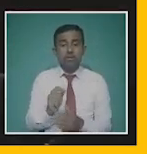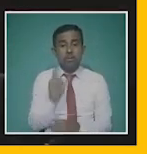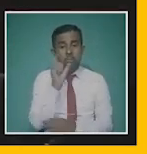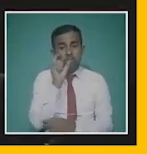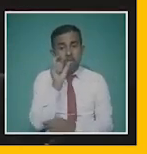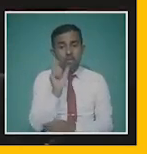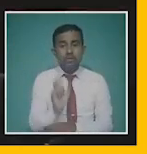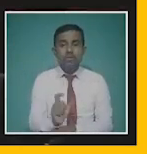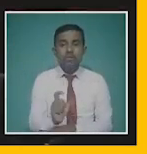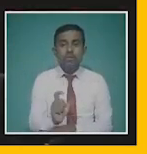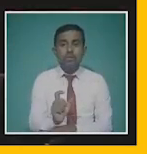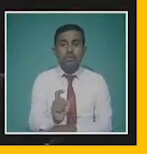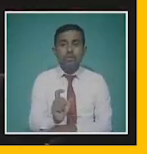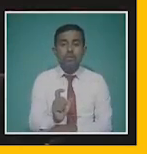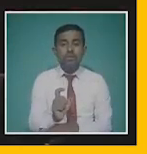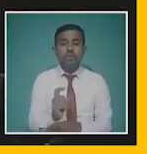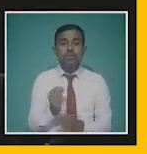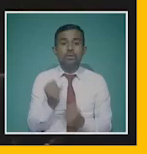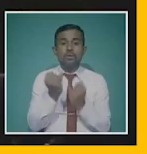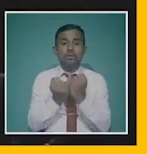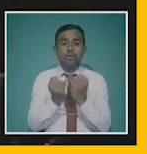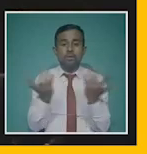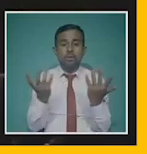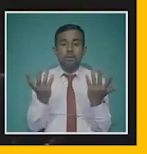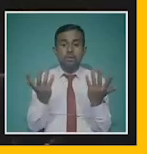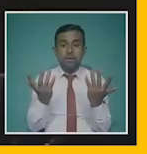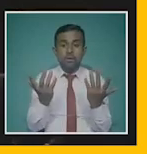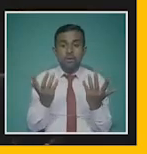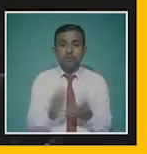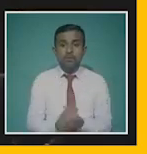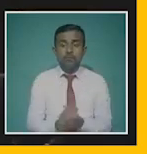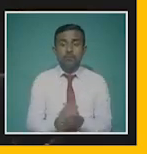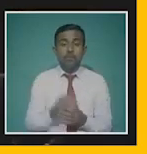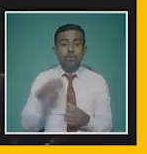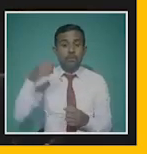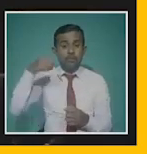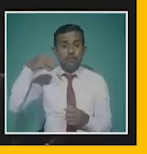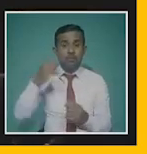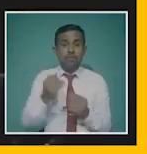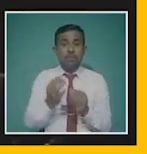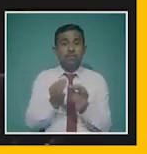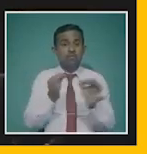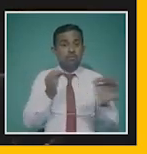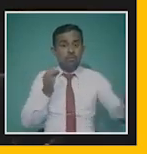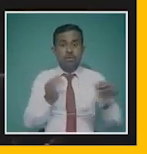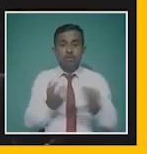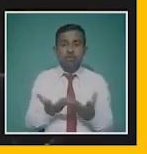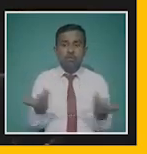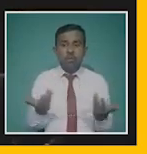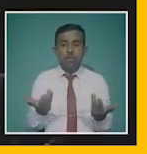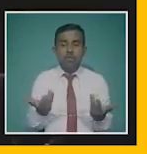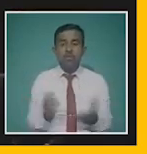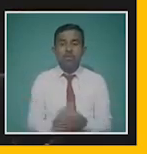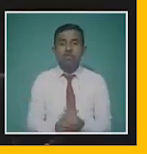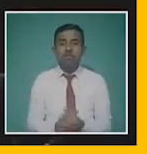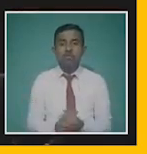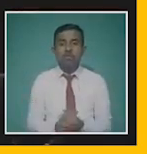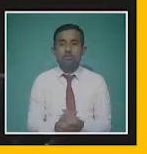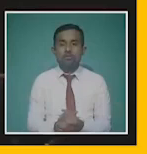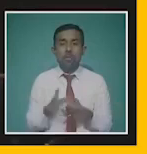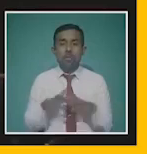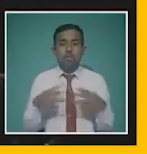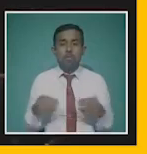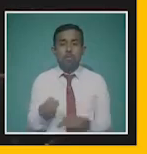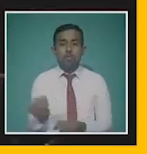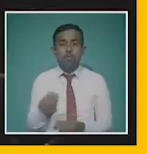ඒ පළාත්වල ඉන්න දේශපාලඥයින්ට. දයාසිරි මේ ගැන හෙළිදරව්ව පාර්ලිමේන්තුවේ කළේ පහුගිය 17 වෙනිදා.